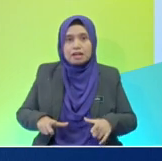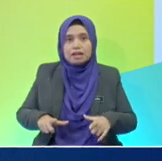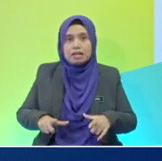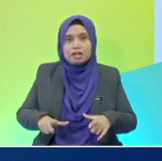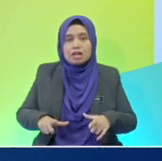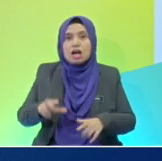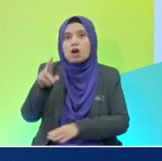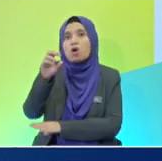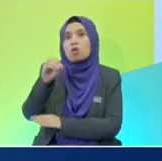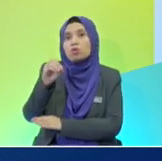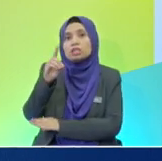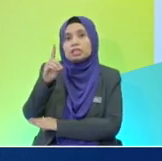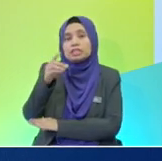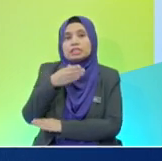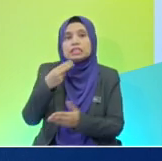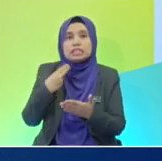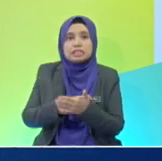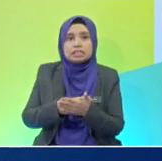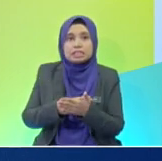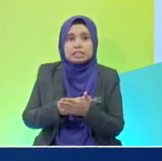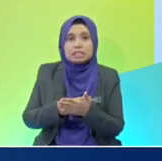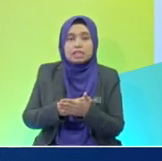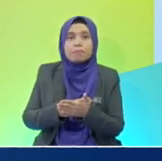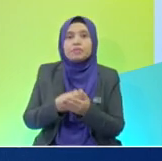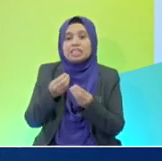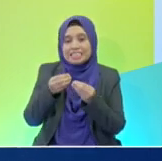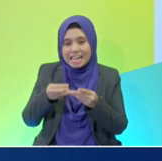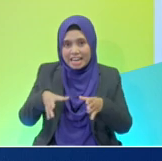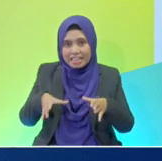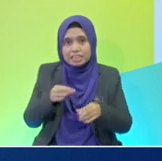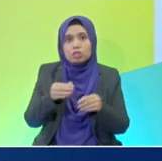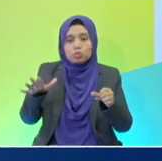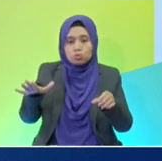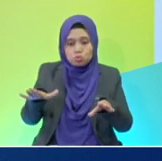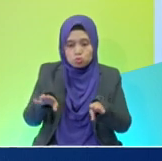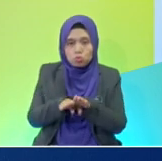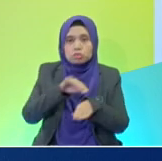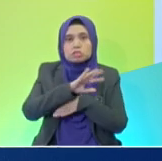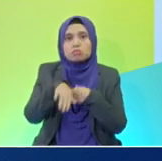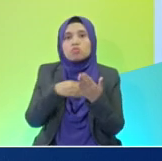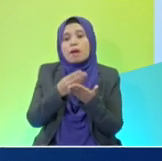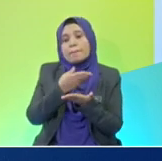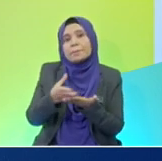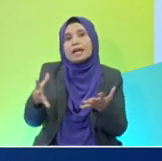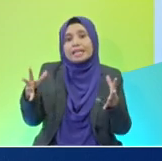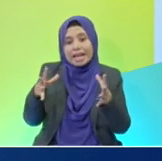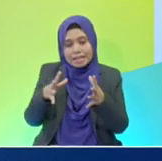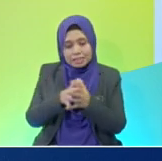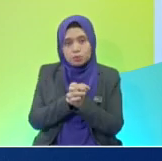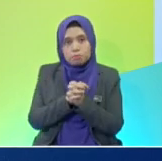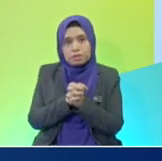bagian penyambung sehingga menutupi ke semua bagian jantung Oke dan yang terakhir